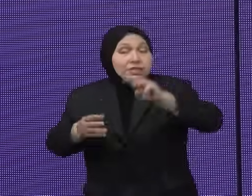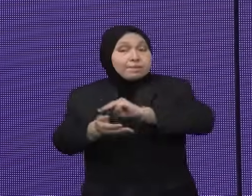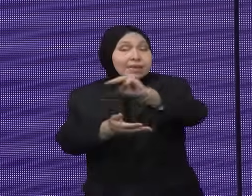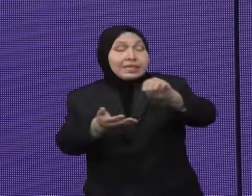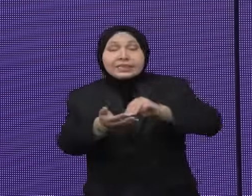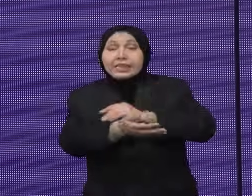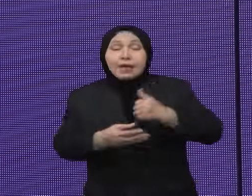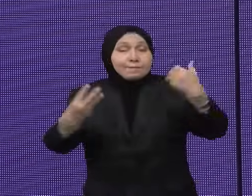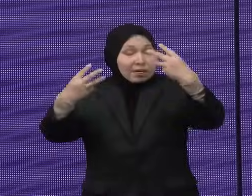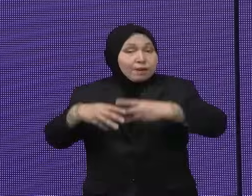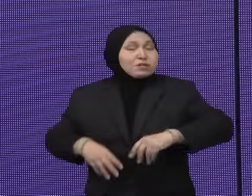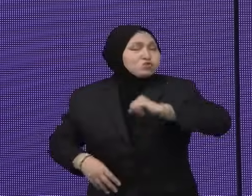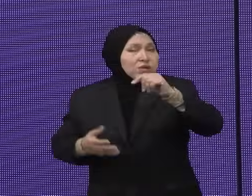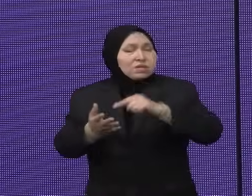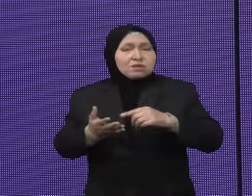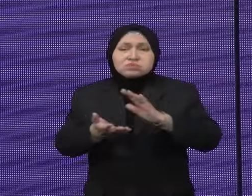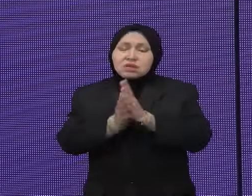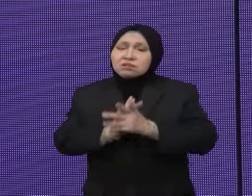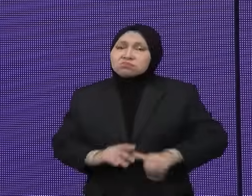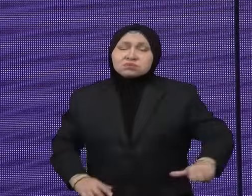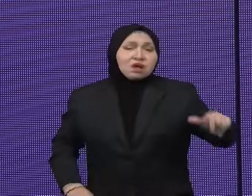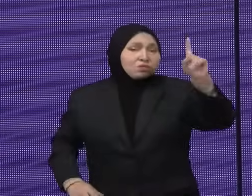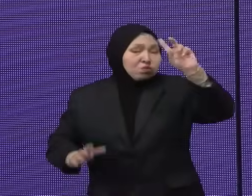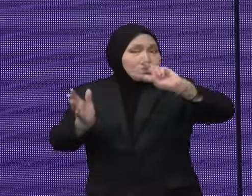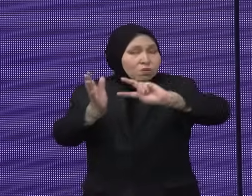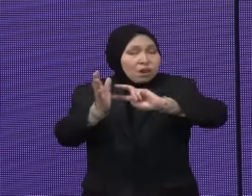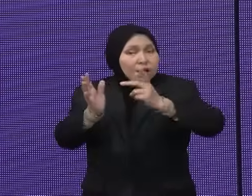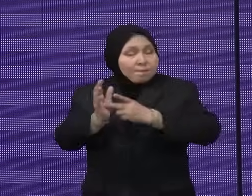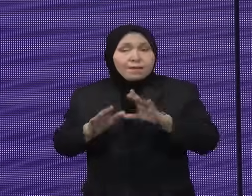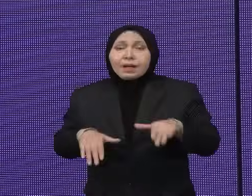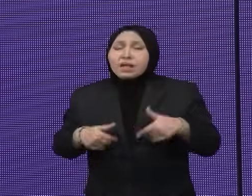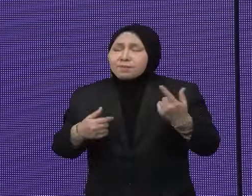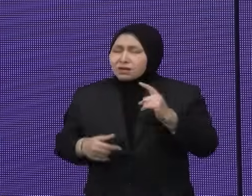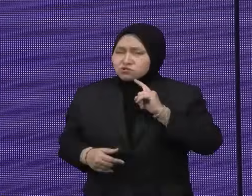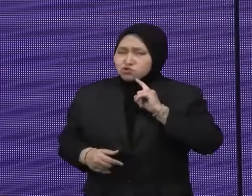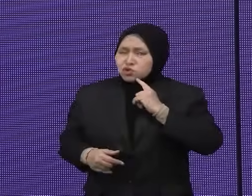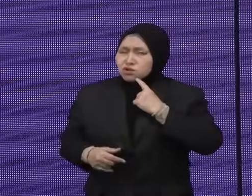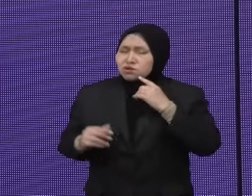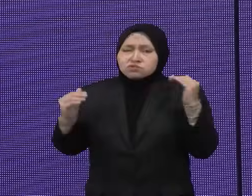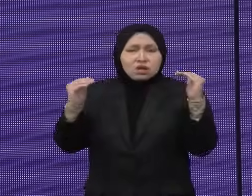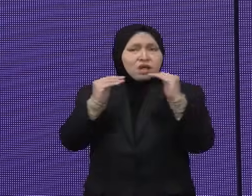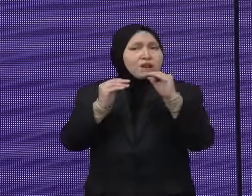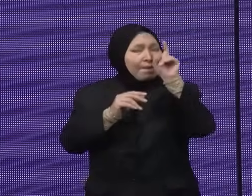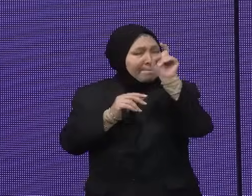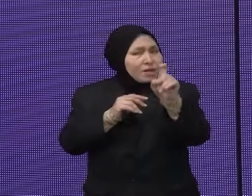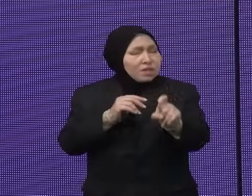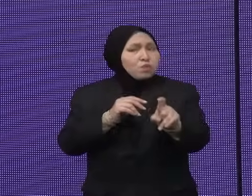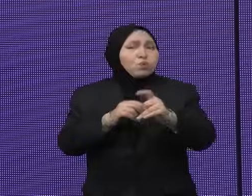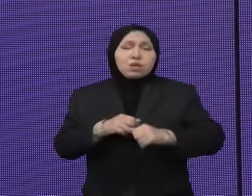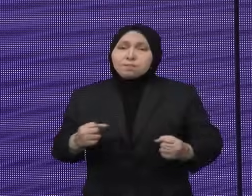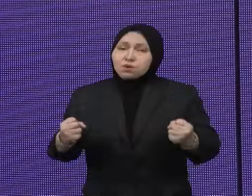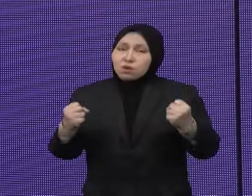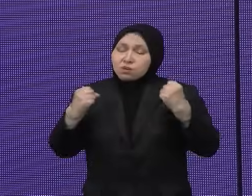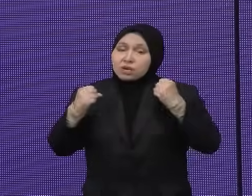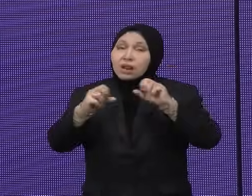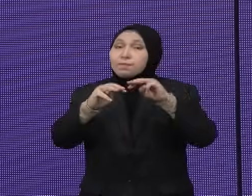Dan perjuangan ini adalah sebagai satu lambang bagaimana seriusnya keadilan perlu diperkasakan di